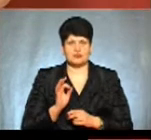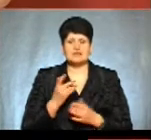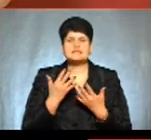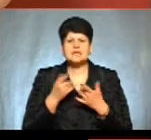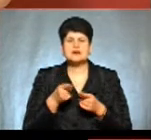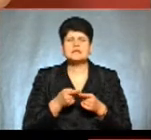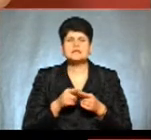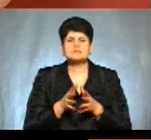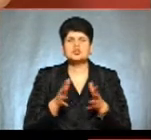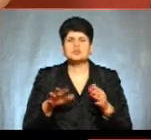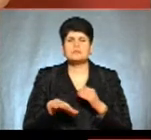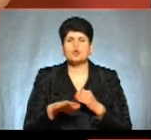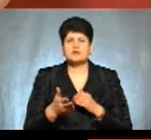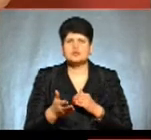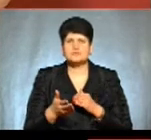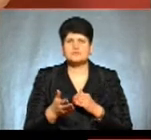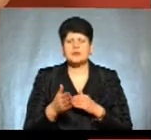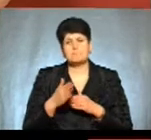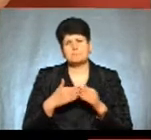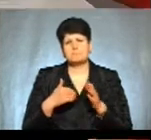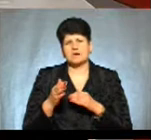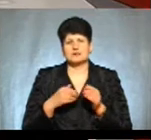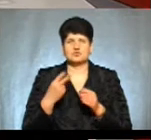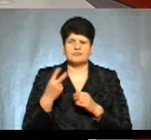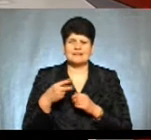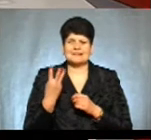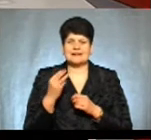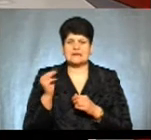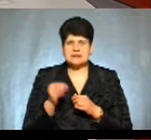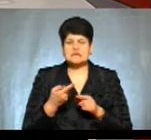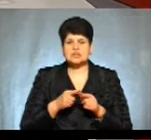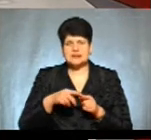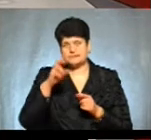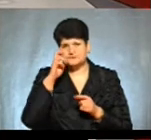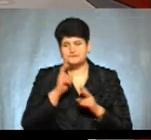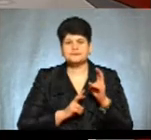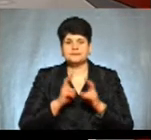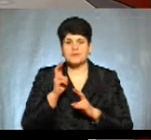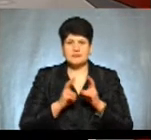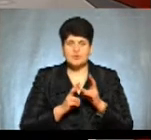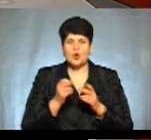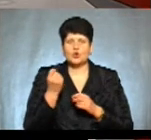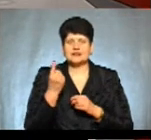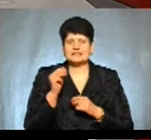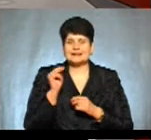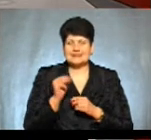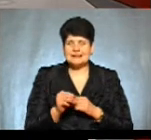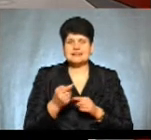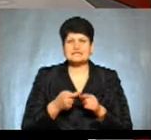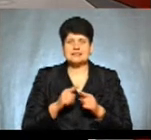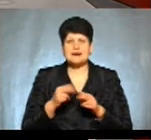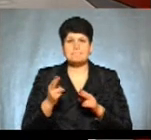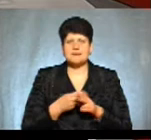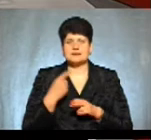у вас збільшиться площа в такому випадку? Практично 23 тисячі – це є комунальних лісогосподарських підприємств, 11 тисяч – це є так